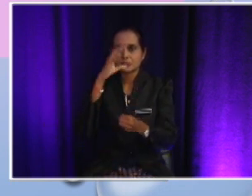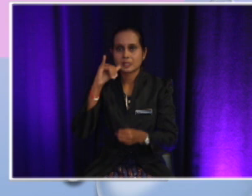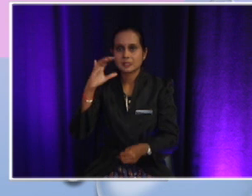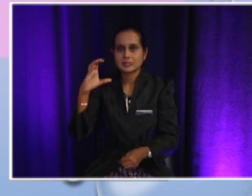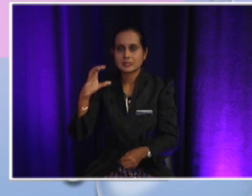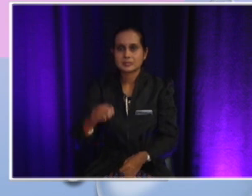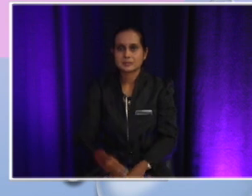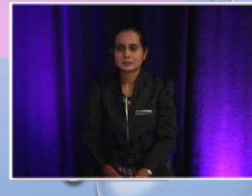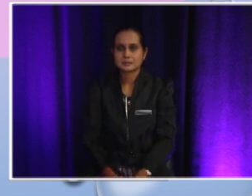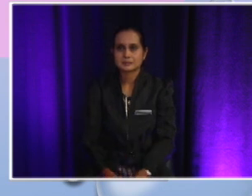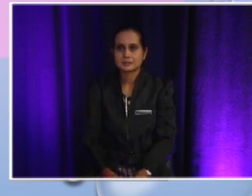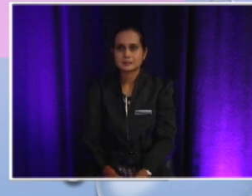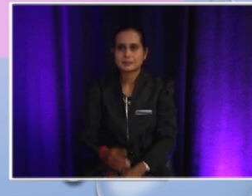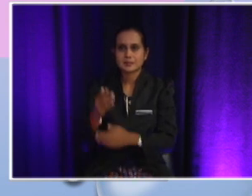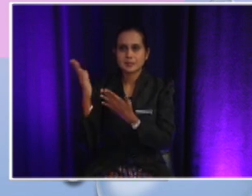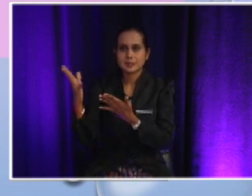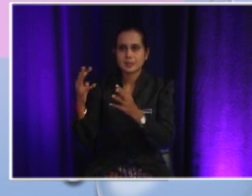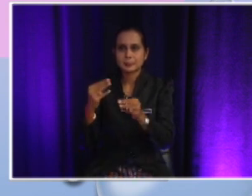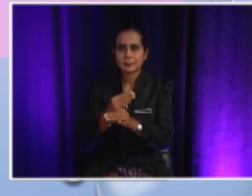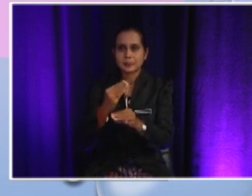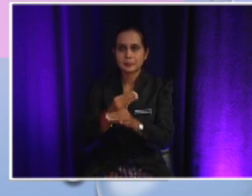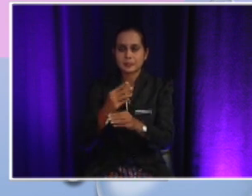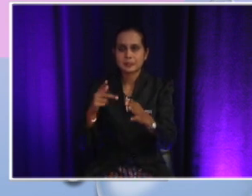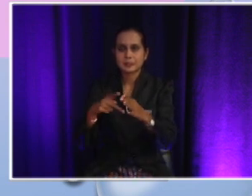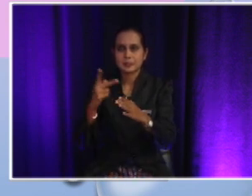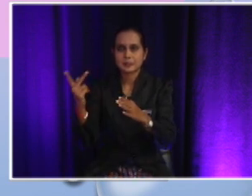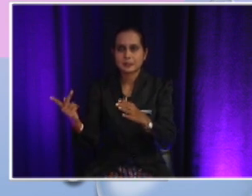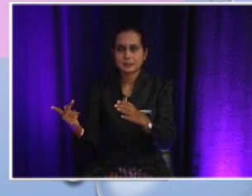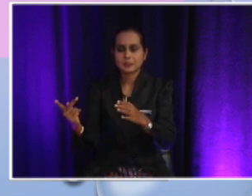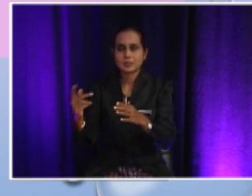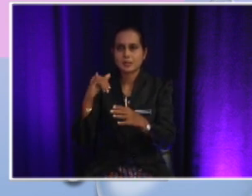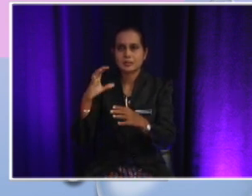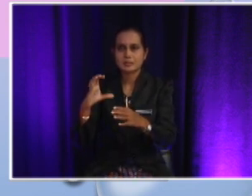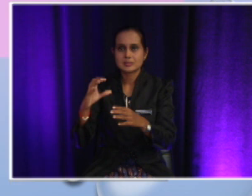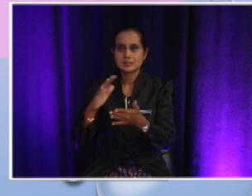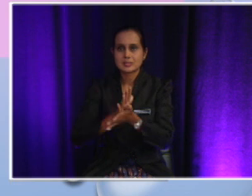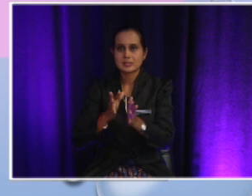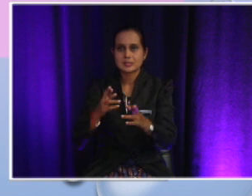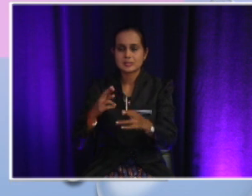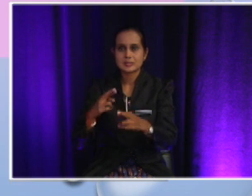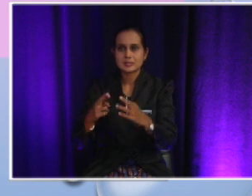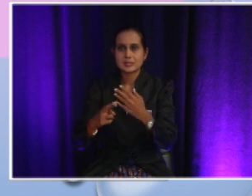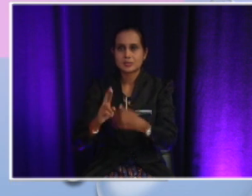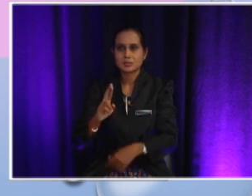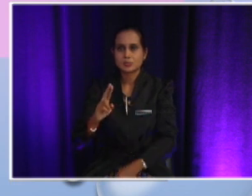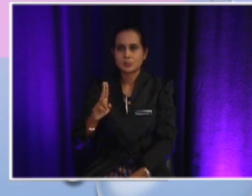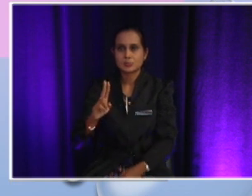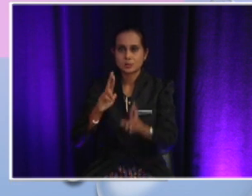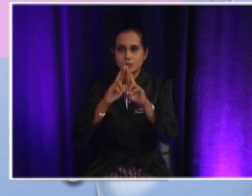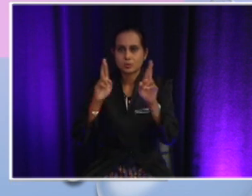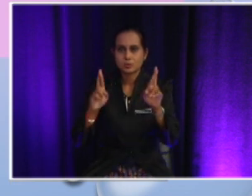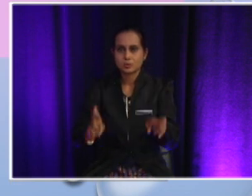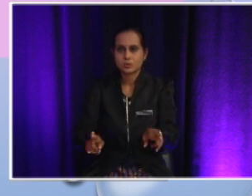IC ini matematik. Okey, kita keluarkan IC sebagai rumus. Bila matematik, kita keluar IC ni sebagai rumus,